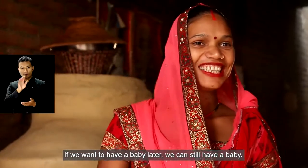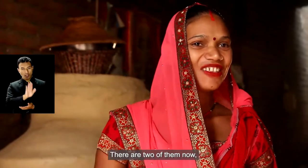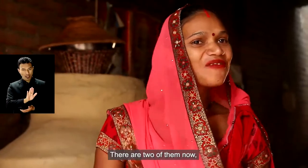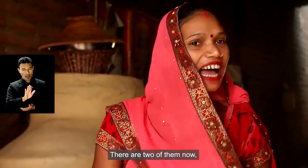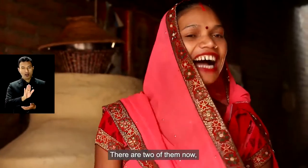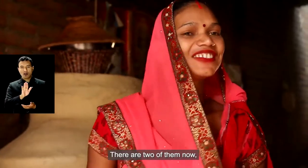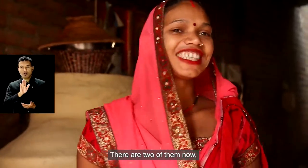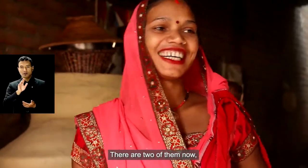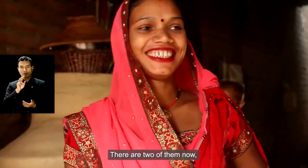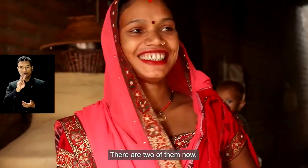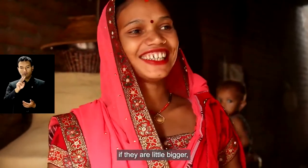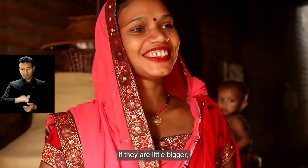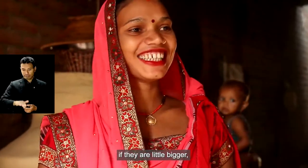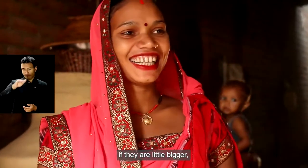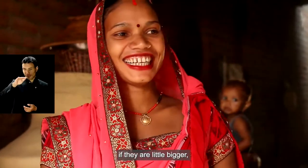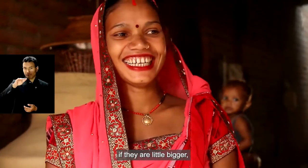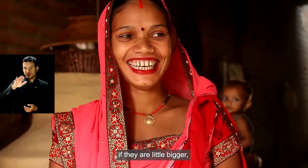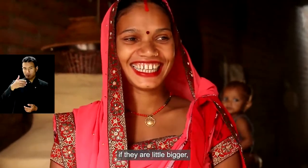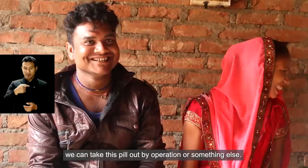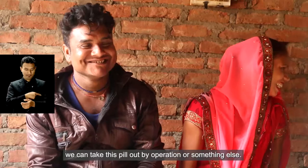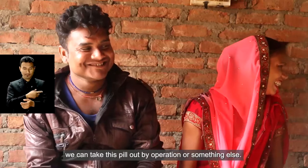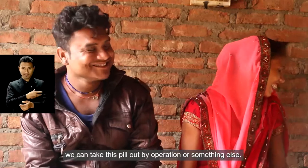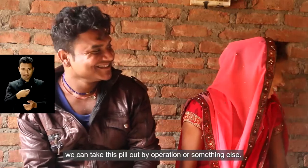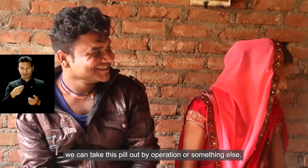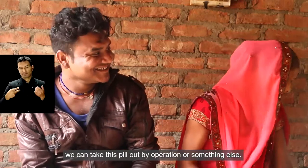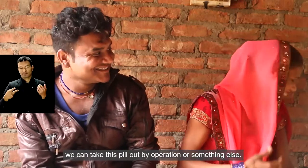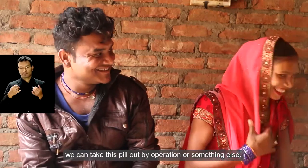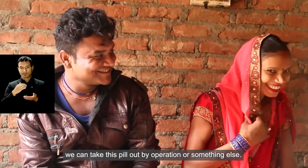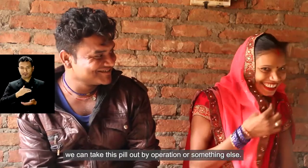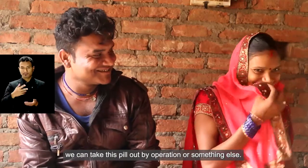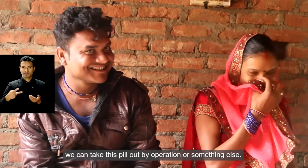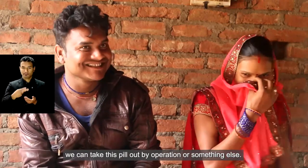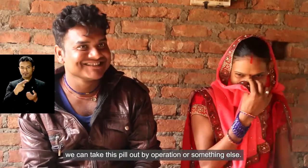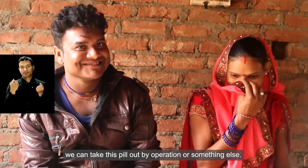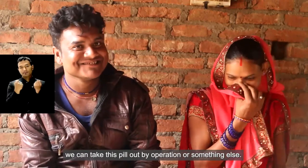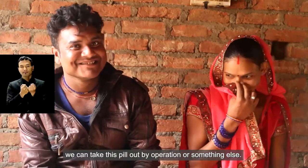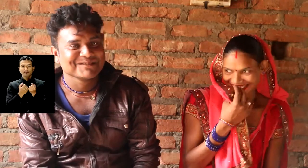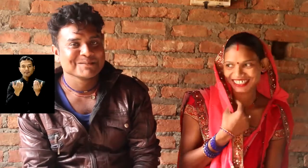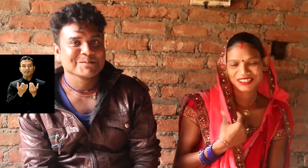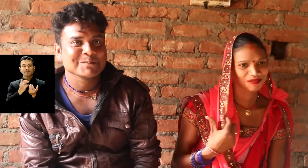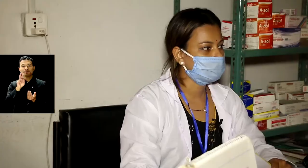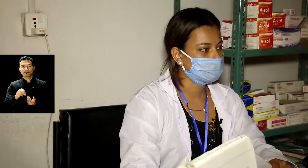त्यही भएर दुइटा छन्, अब त्यो 2 अलिक ठुलो भयो भने अब त्यो गोली निकालेर अपरेसन गरिदिनु पऱ्यो, अरू केही उयो गरिदिनु बन्द गरिदिनु पऱ्यो।